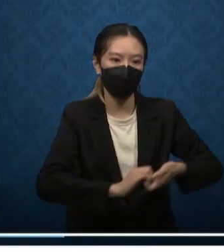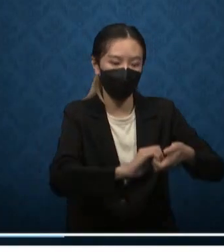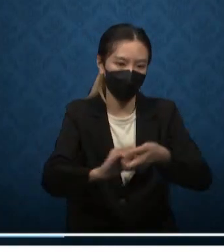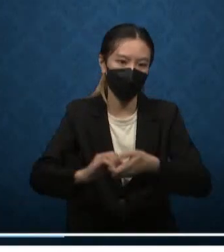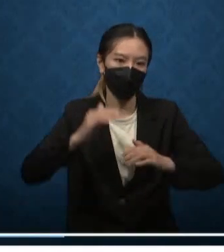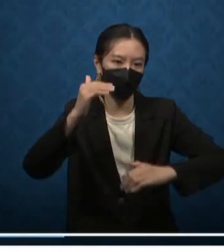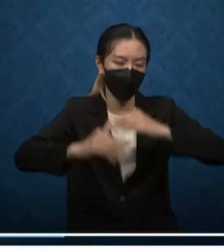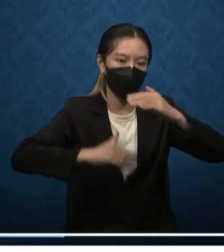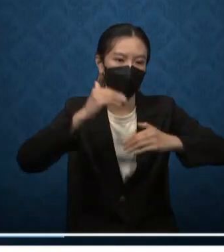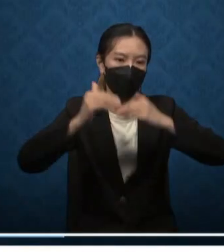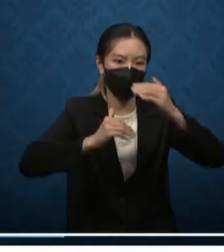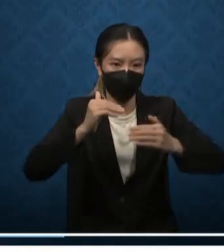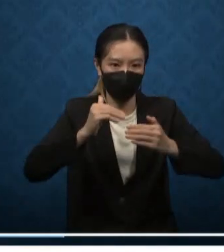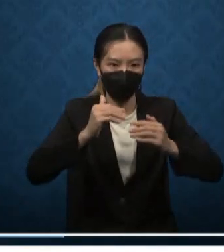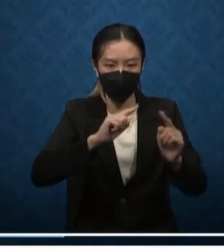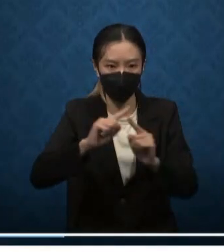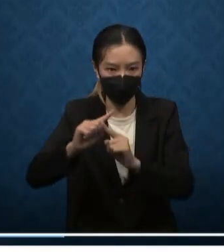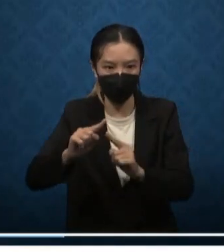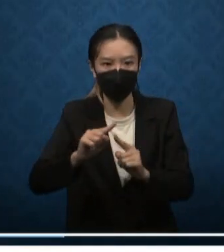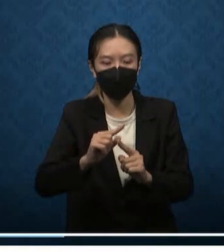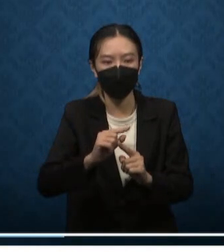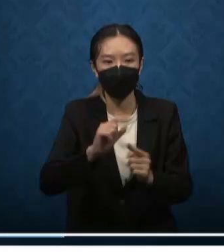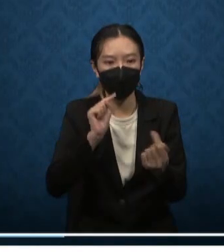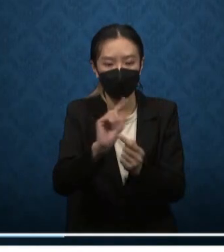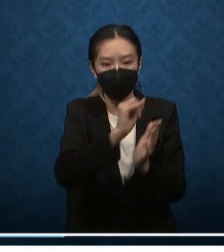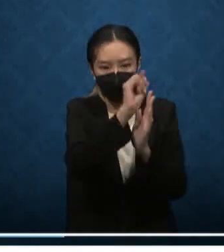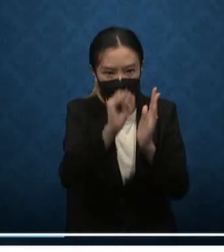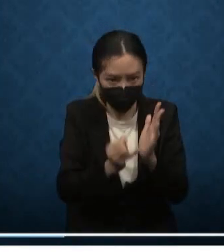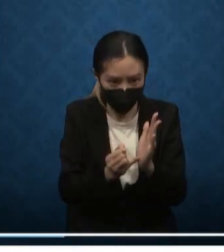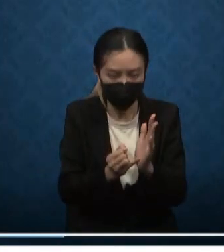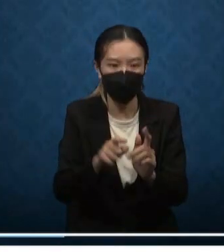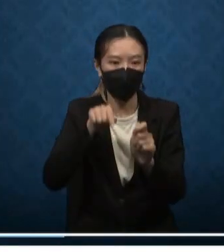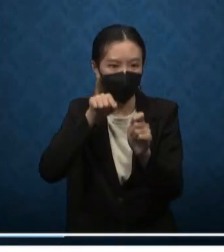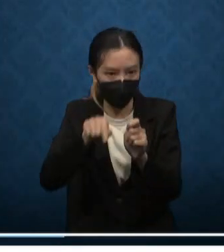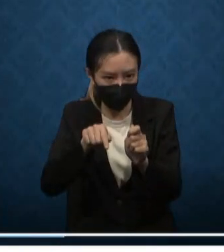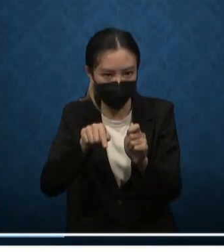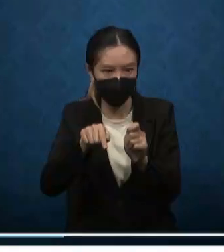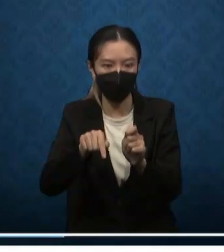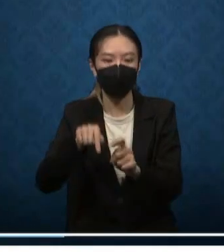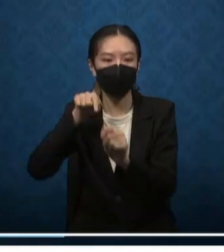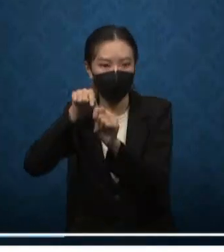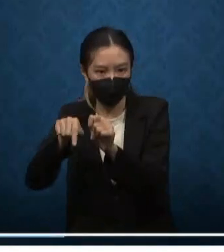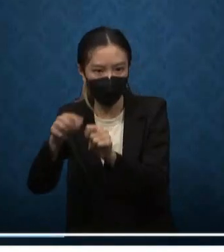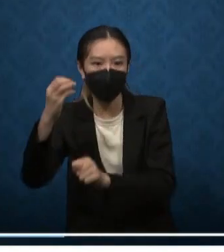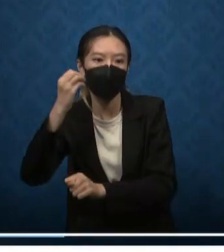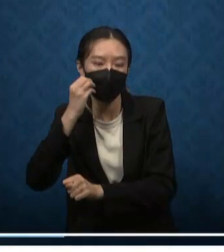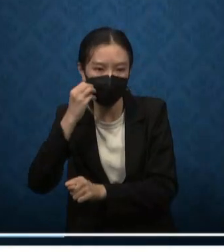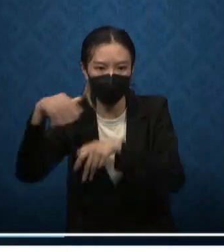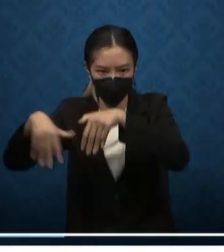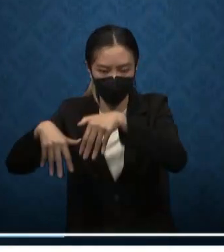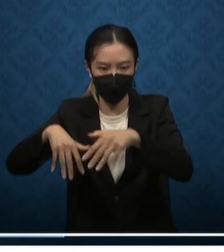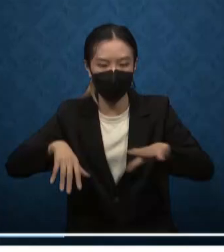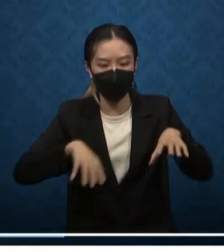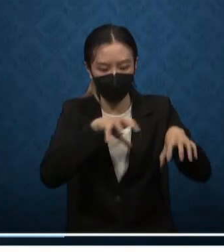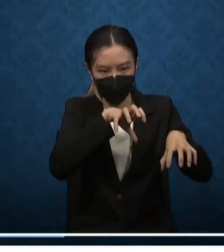กันในระดับพื้นที่ทั้งระดับจังหวัดระดับอำเภอระดับตำบลและหมู่บ้านค่ะในส่วนที่ 3